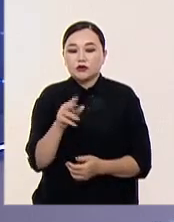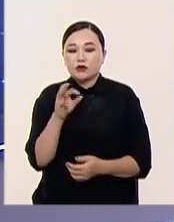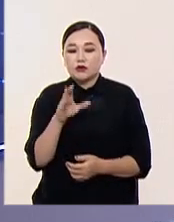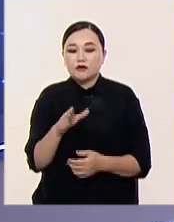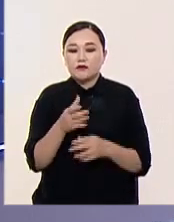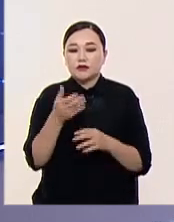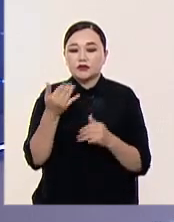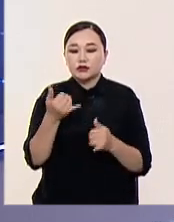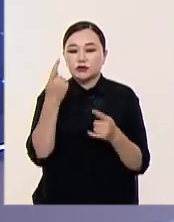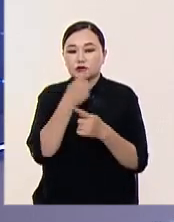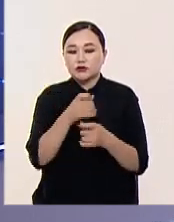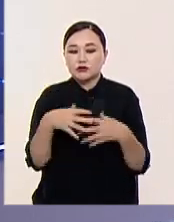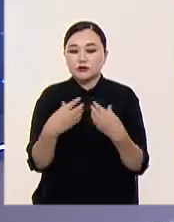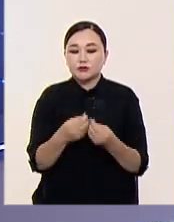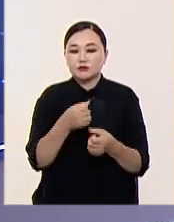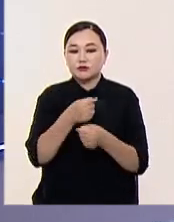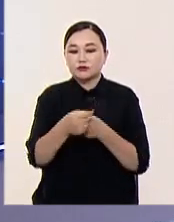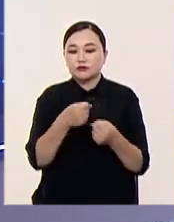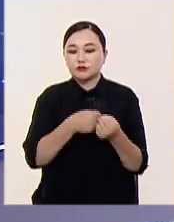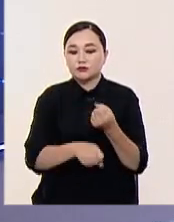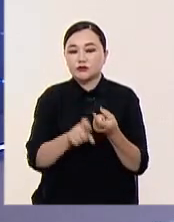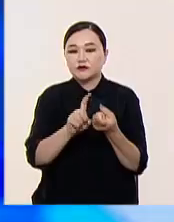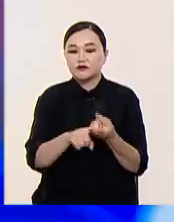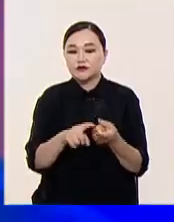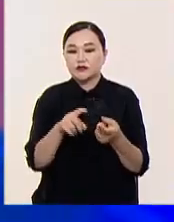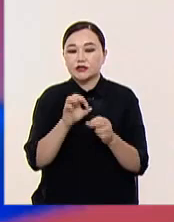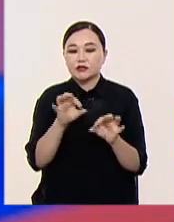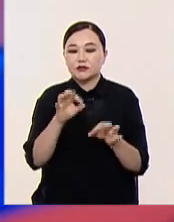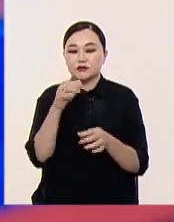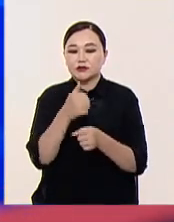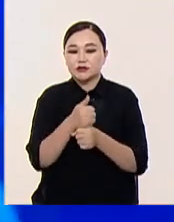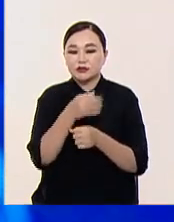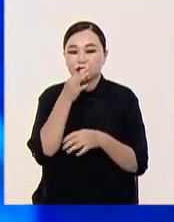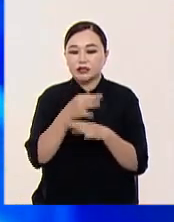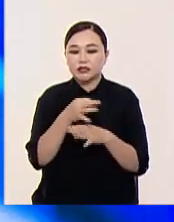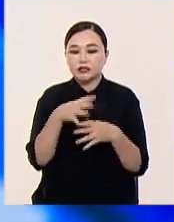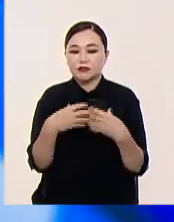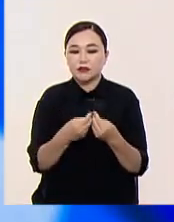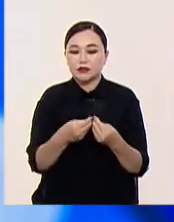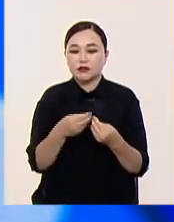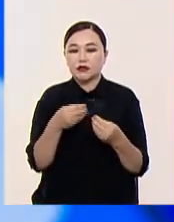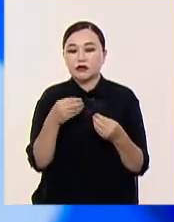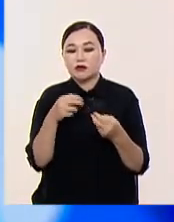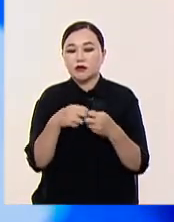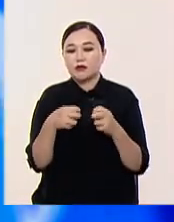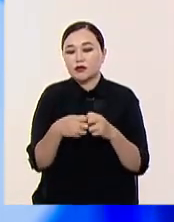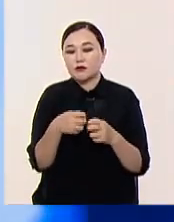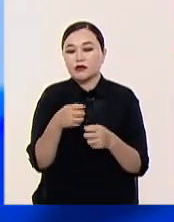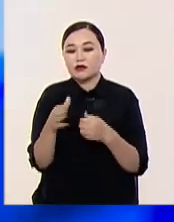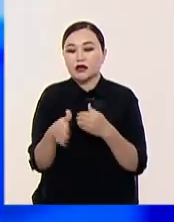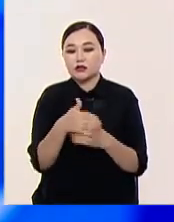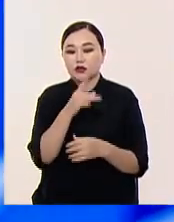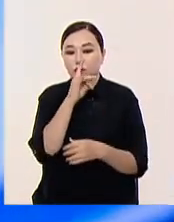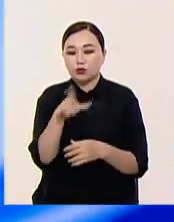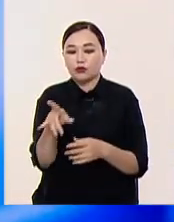биылғы жолдауында отбасылық зорлық-зомбылық мәселесіне тоқталып отыр. Президент пікірінше, отбасында ойран салатындар жазаға тартылмаса,